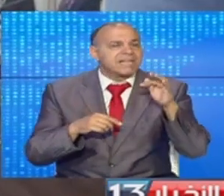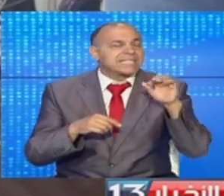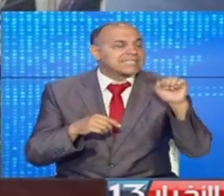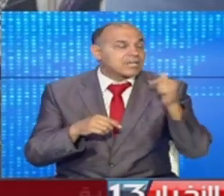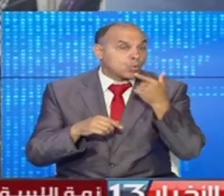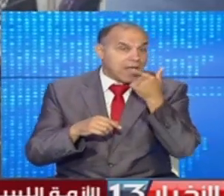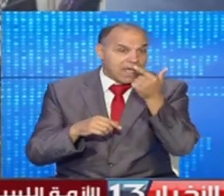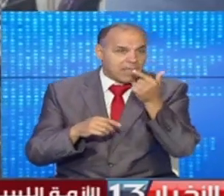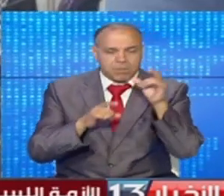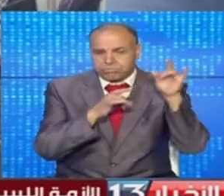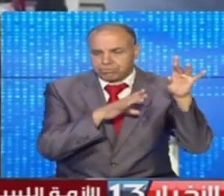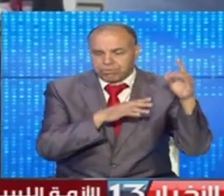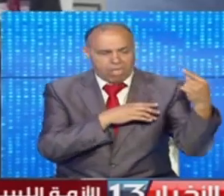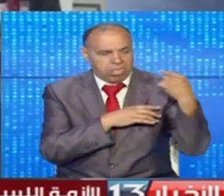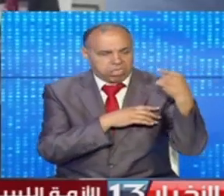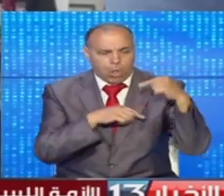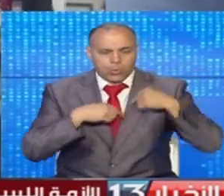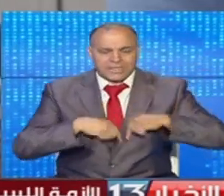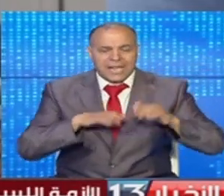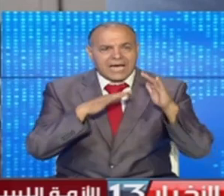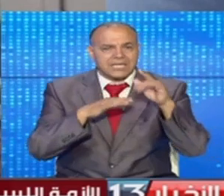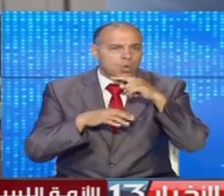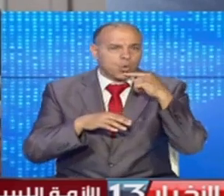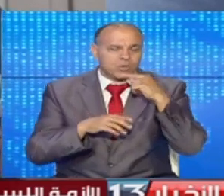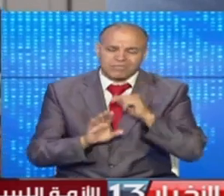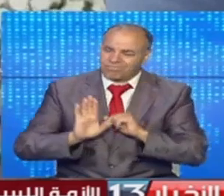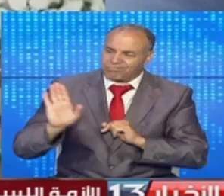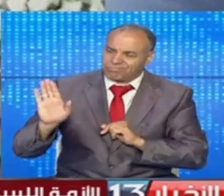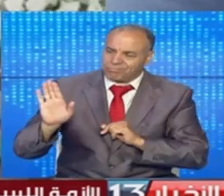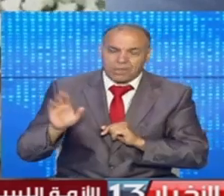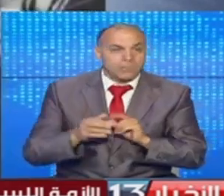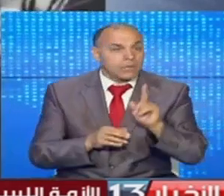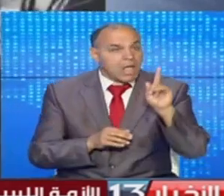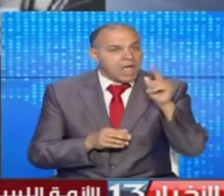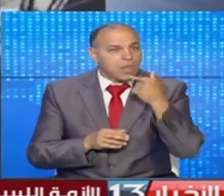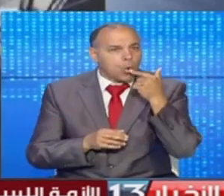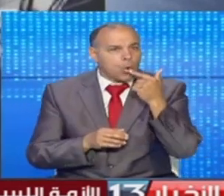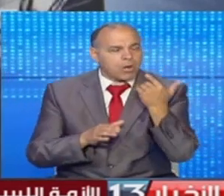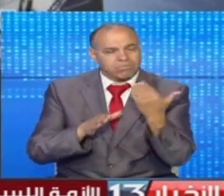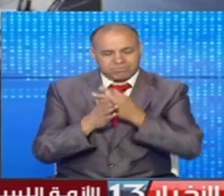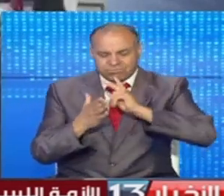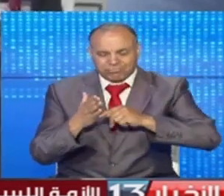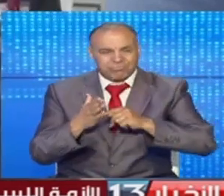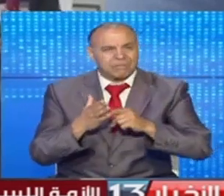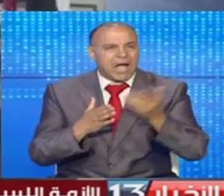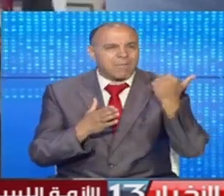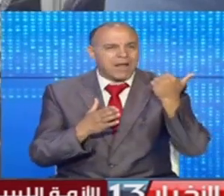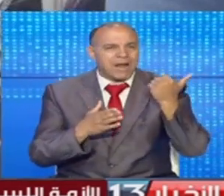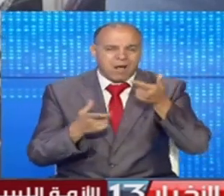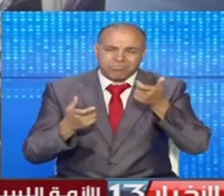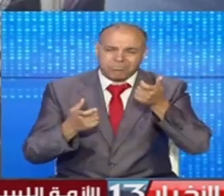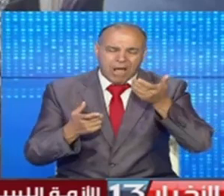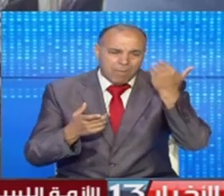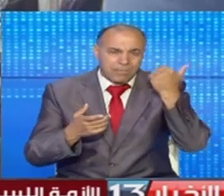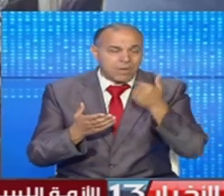السراج، رفضت اتهامات وزير الخارجية الروسي سيرغي لافروف لها بعرقلة التوقيع على اتفاق وقف إطلاق